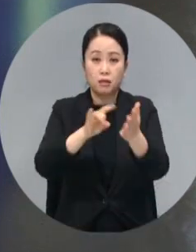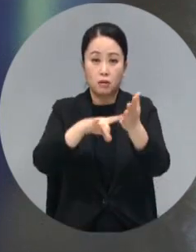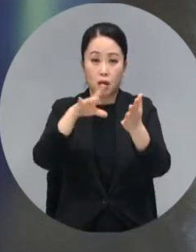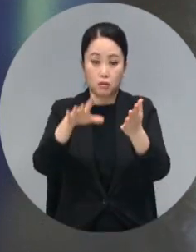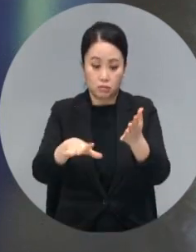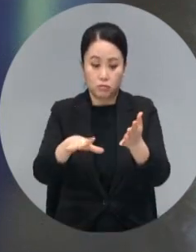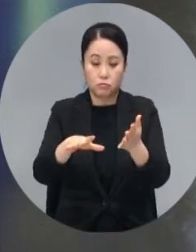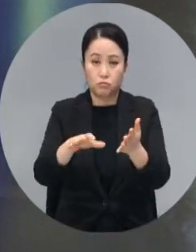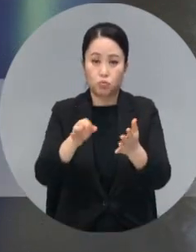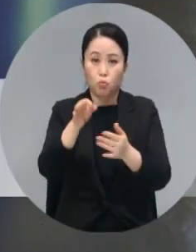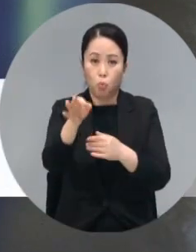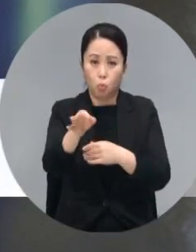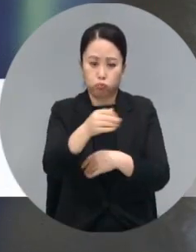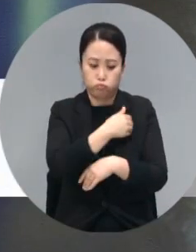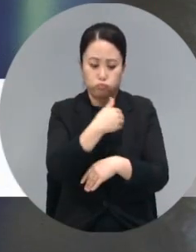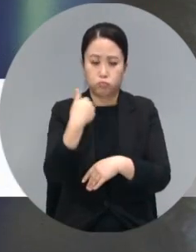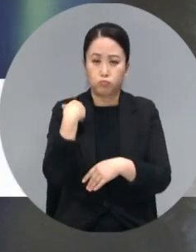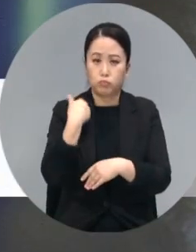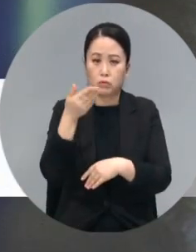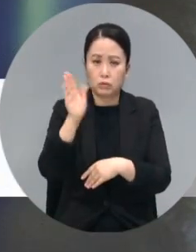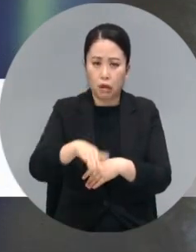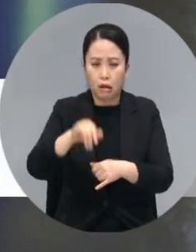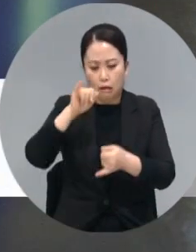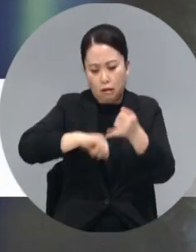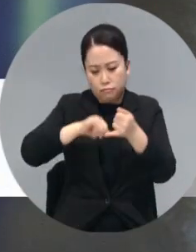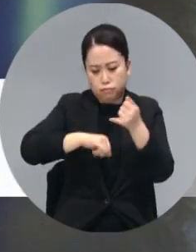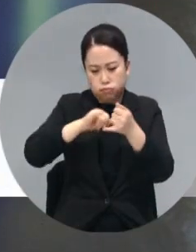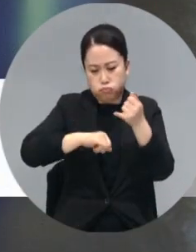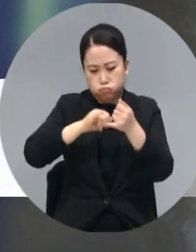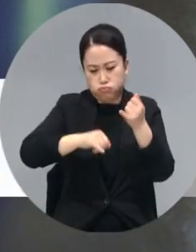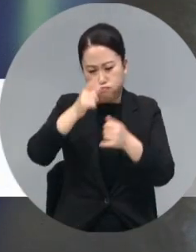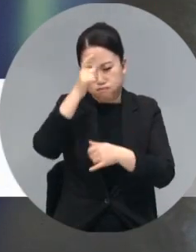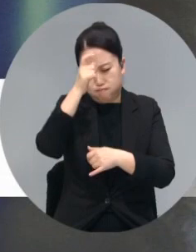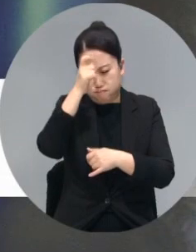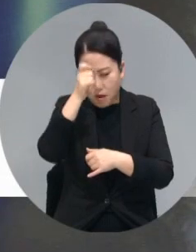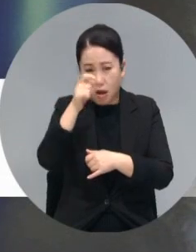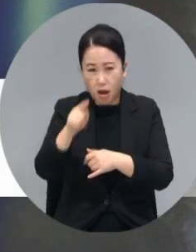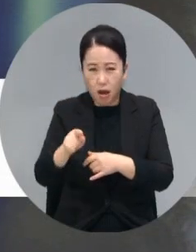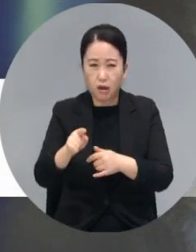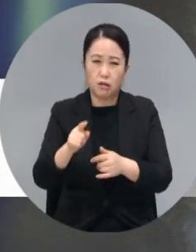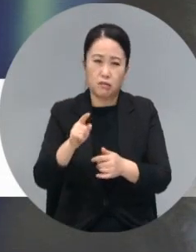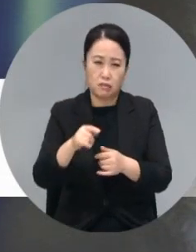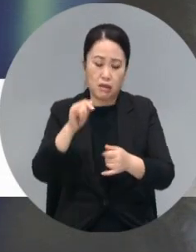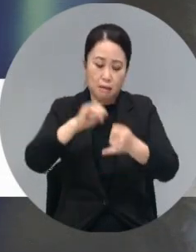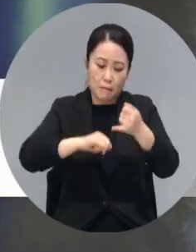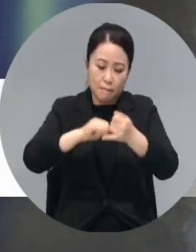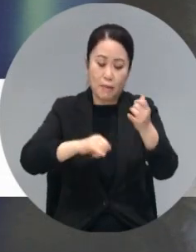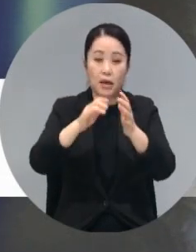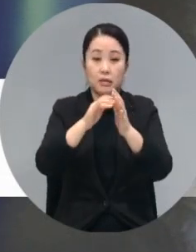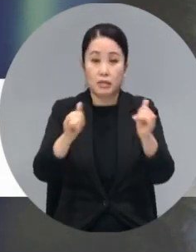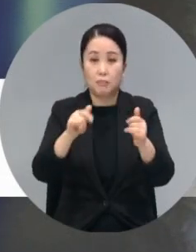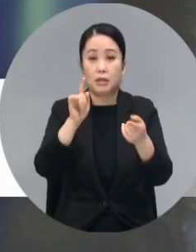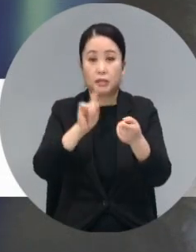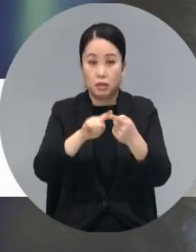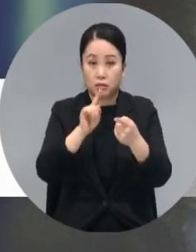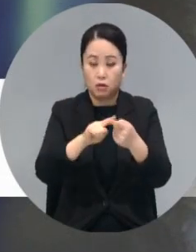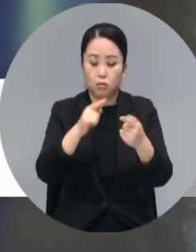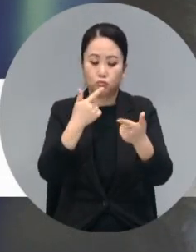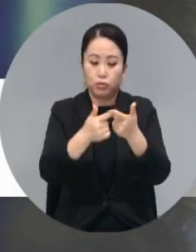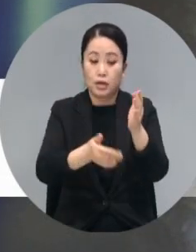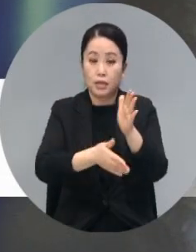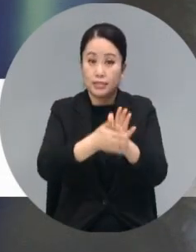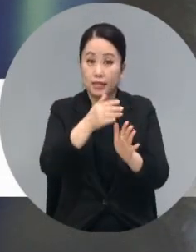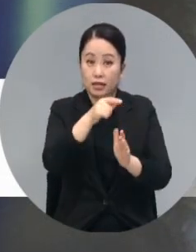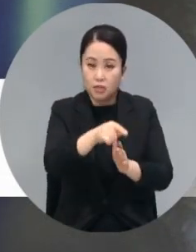세금을 낼 여력이 충분한데도 내지 않고 버티는 악성 고액 체납자들에 대해 부산시가 가택수색에